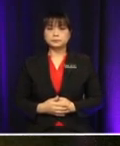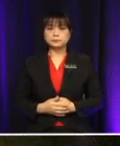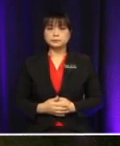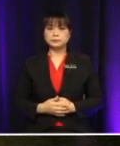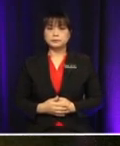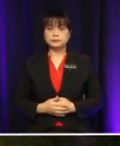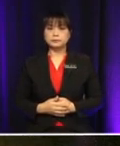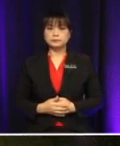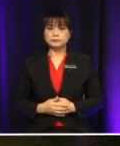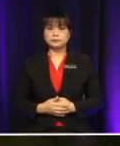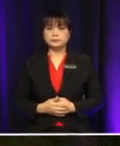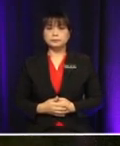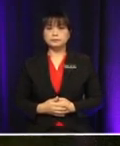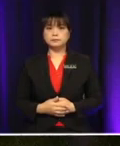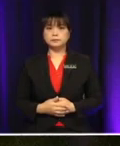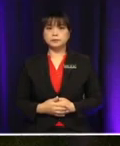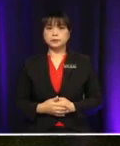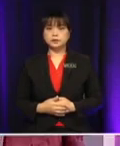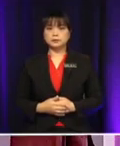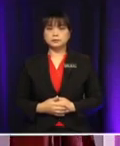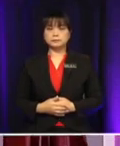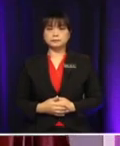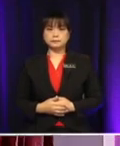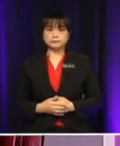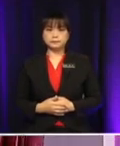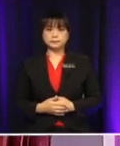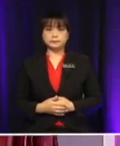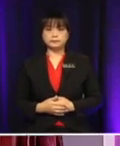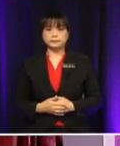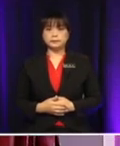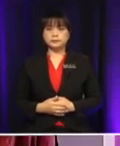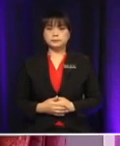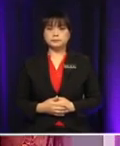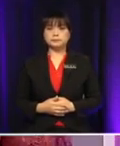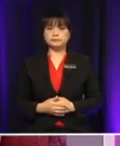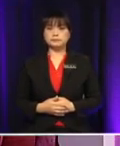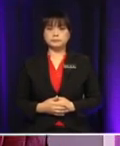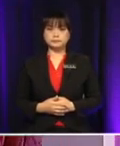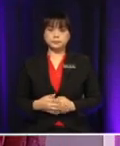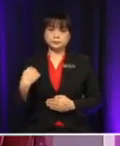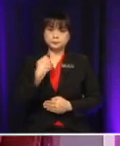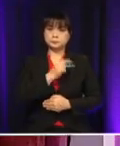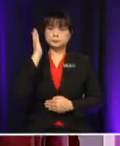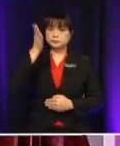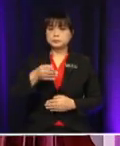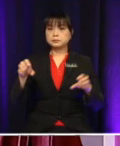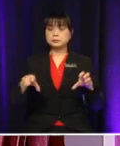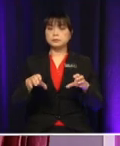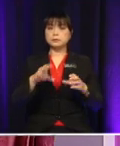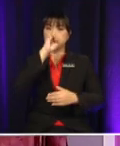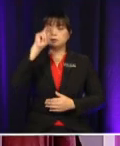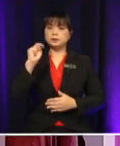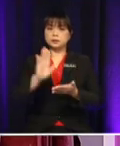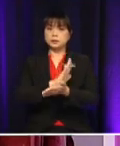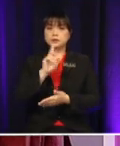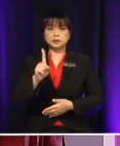Oke thank you hari ini kita akan membuat soal berfokus untuk kertas